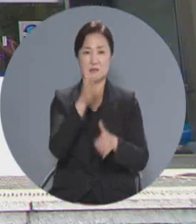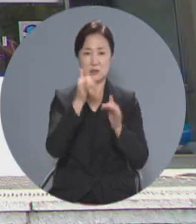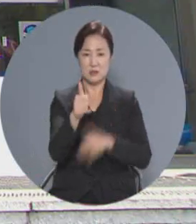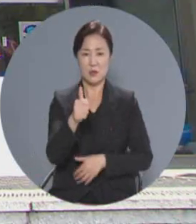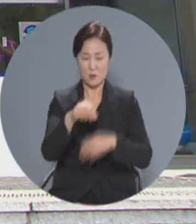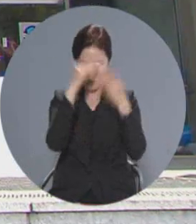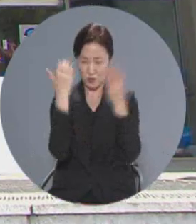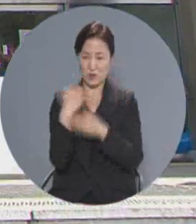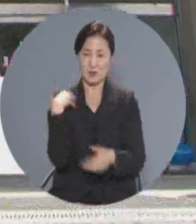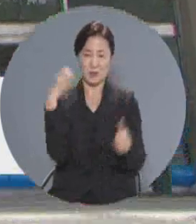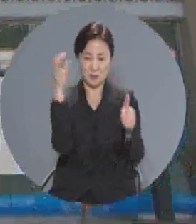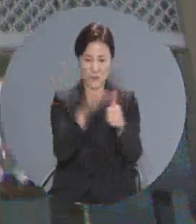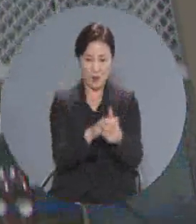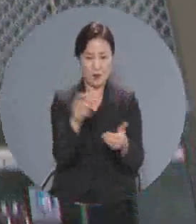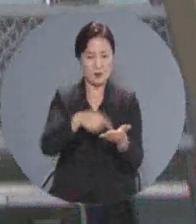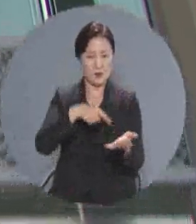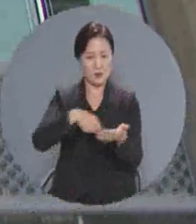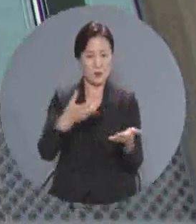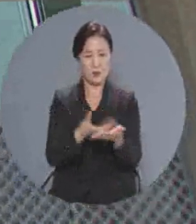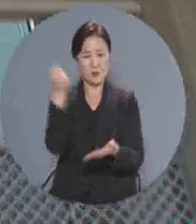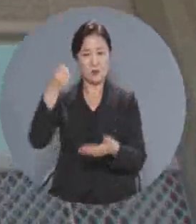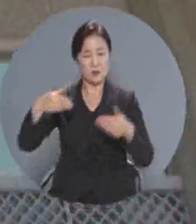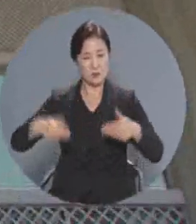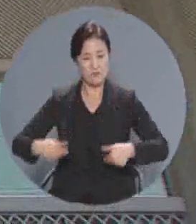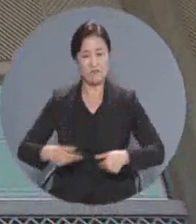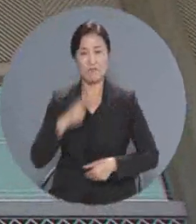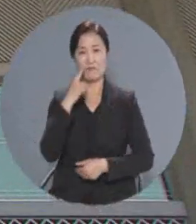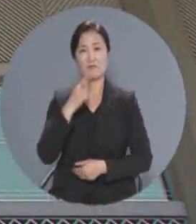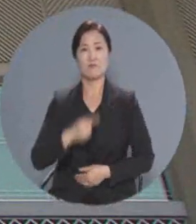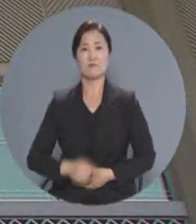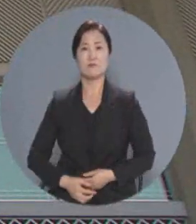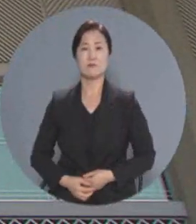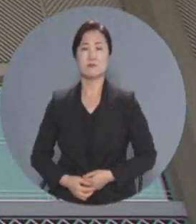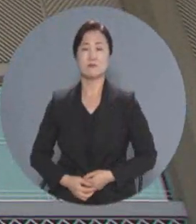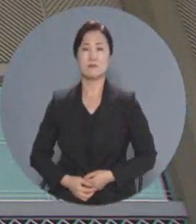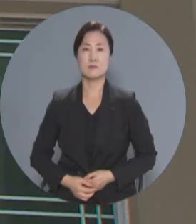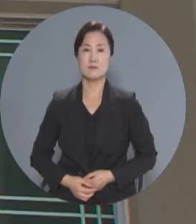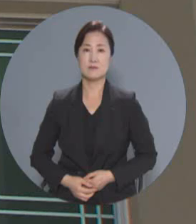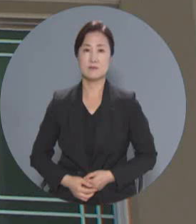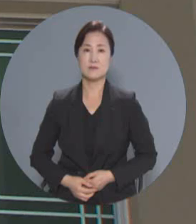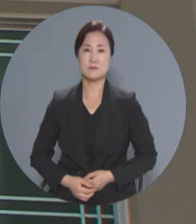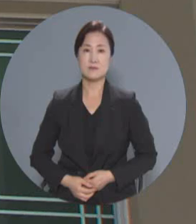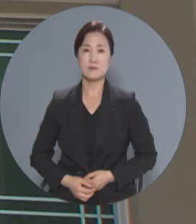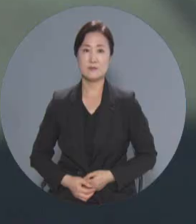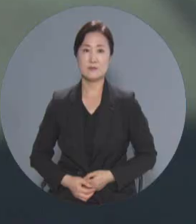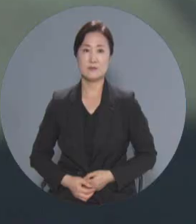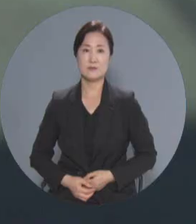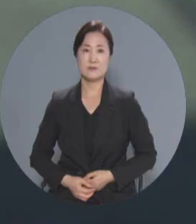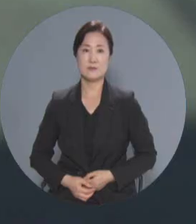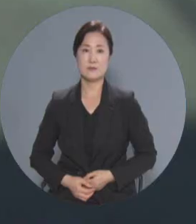모두에게 구상권을 청구해 책임을 물어야 한다고 주장했습니다.